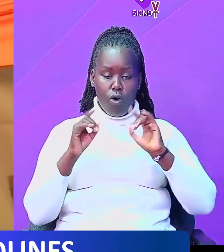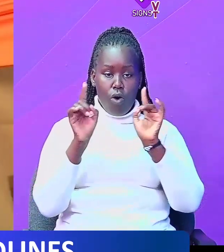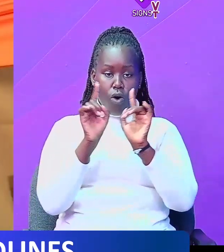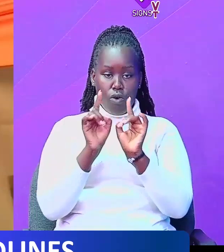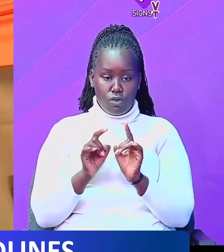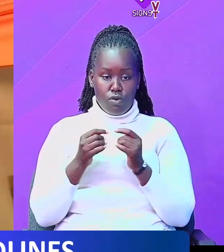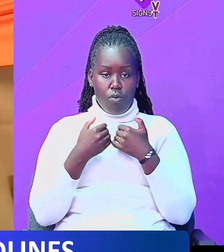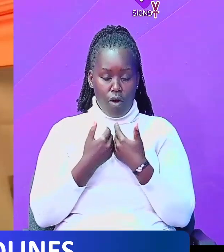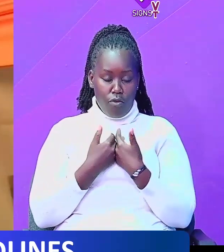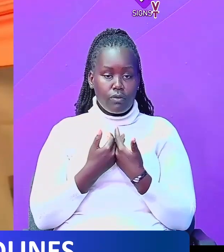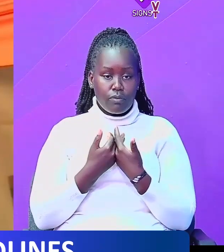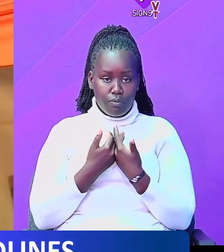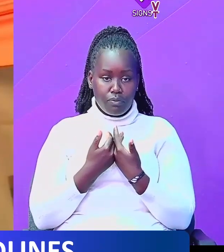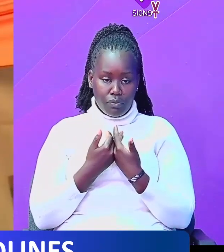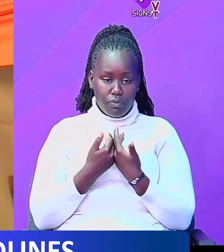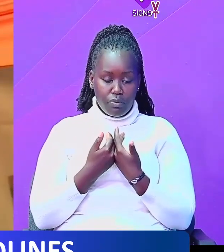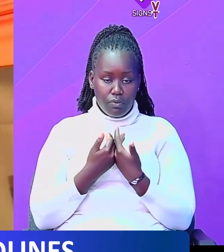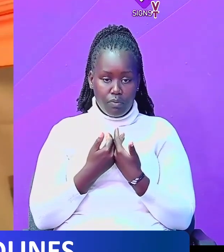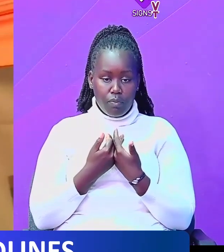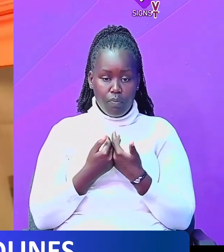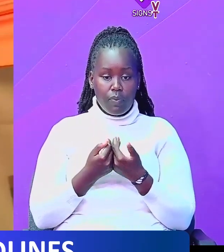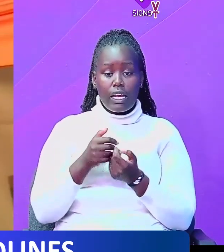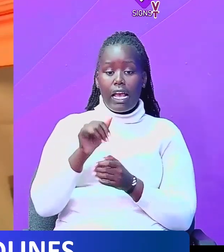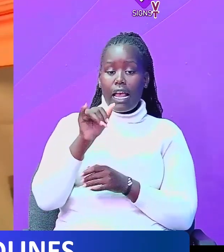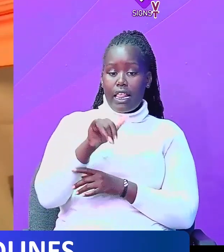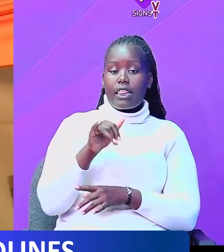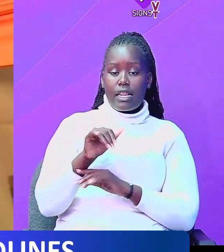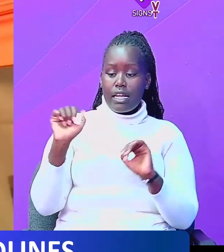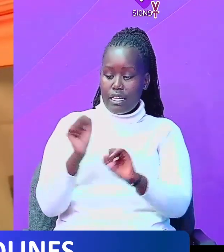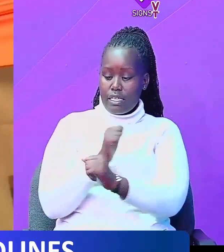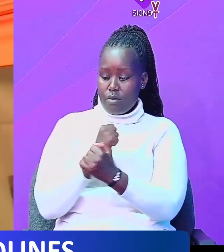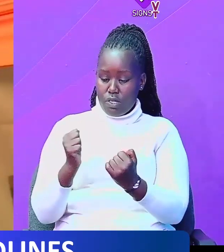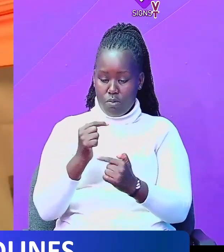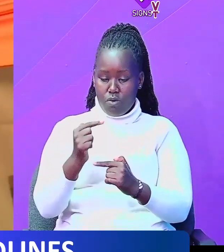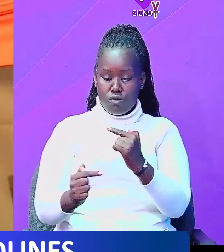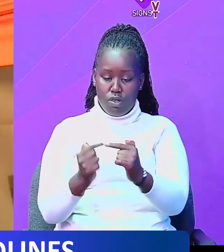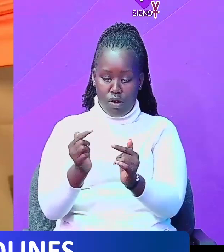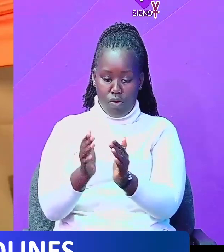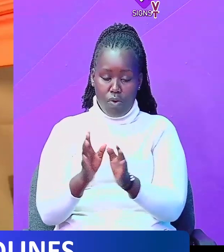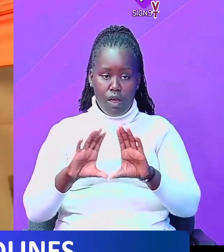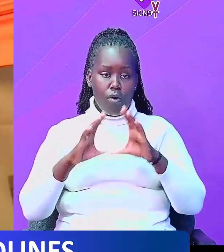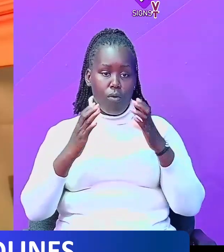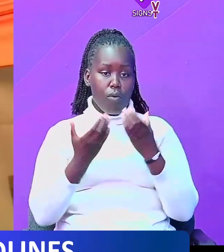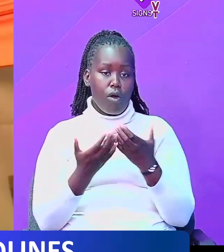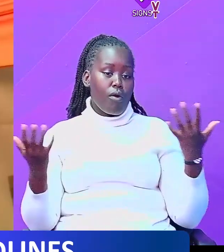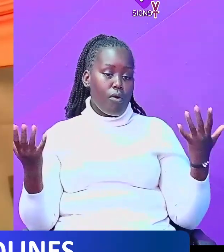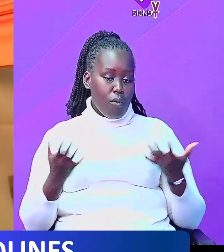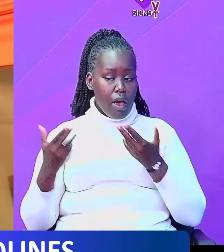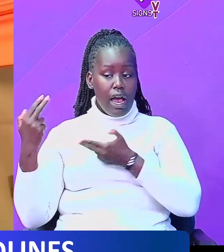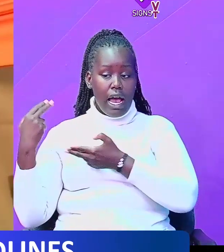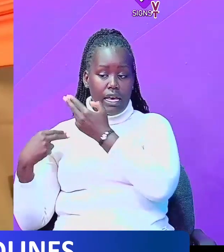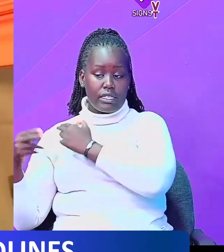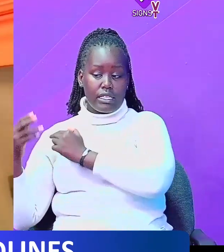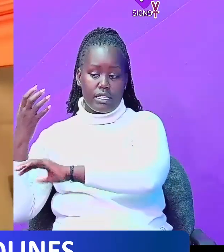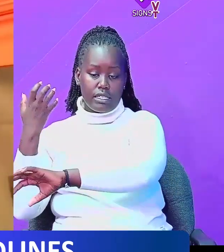reparations. Kwa hivyo hatuwezi kuendelea na nchi ambayo historia yake ni ngumu, na